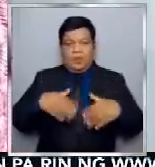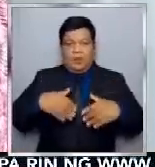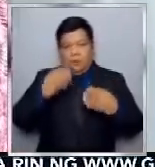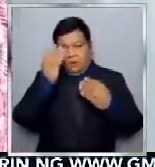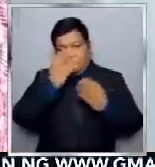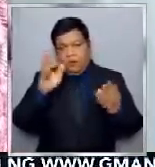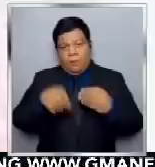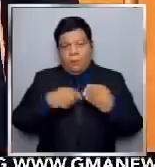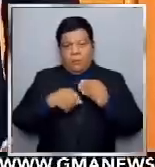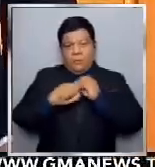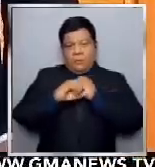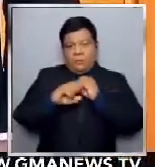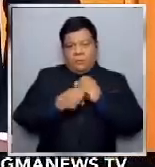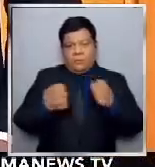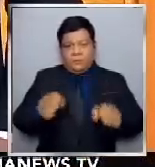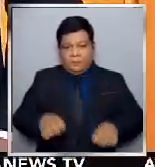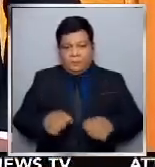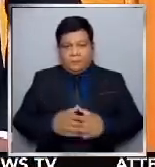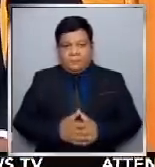activity.